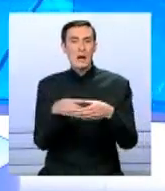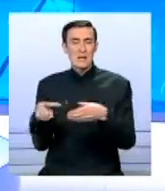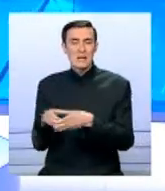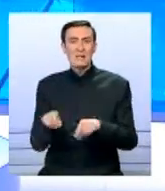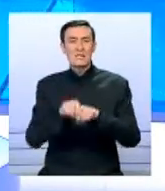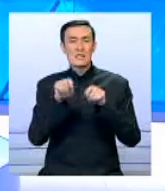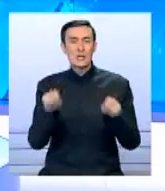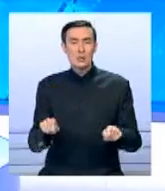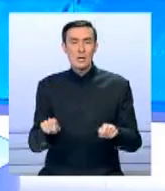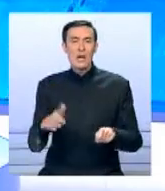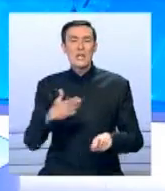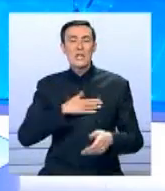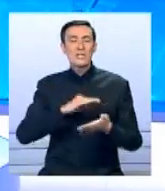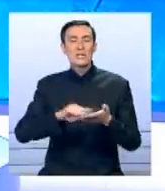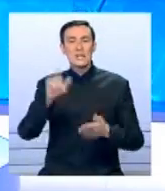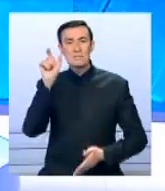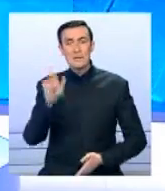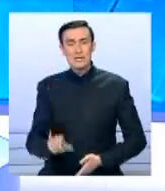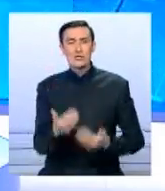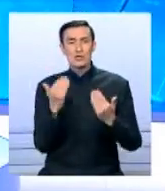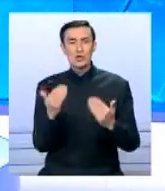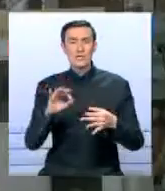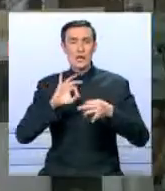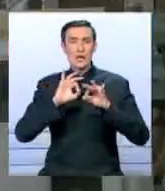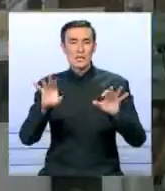в районах. Анель Есенбердина продолжит.